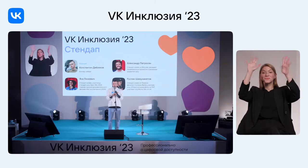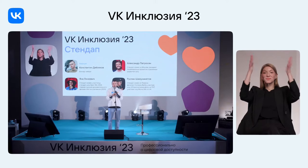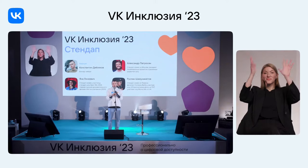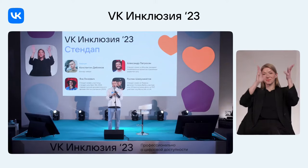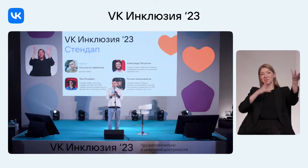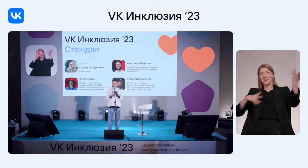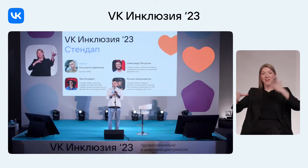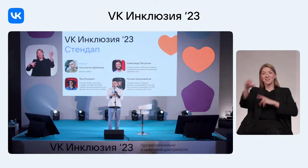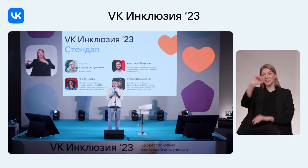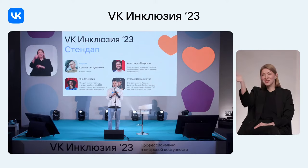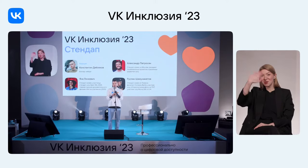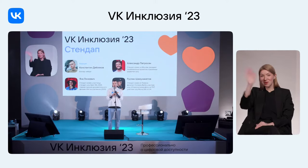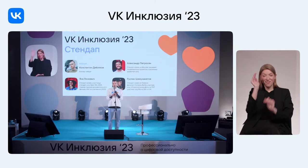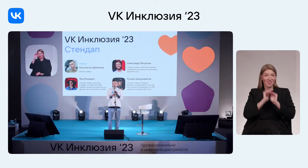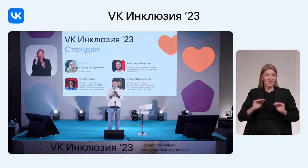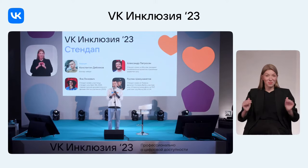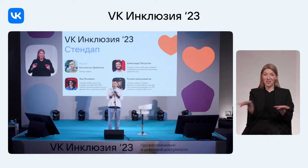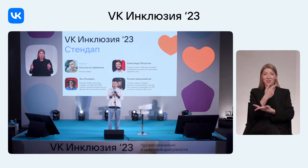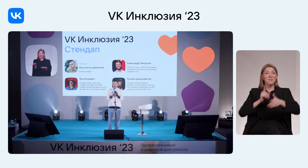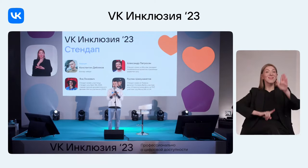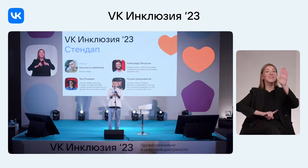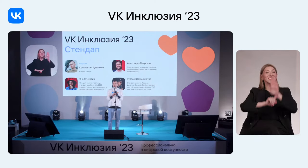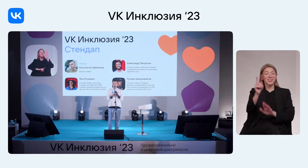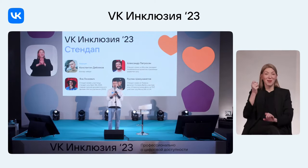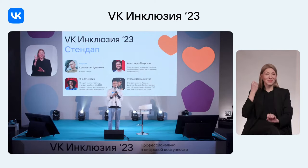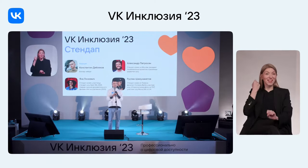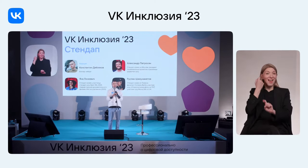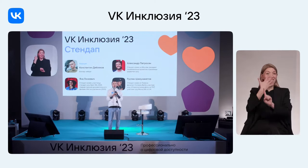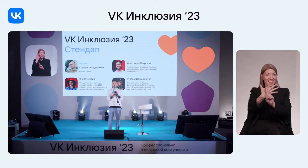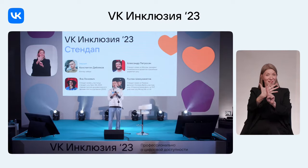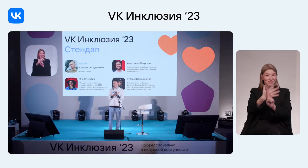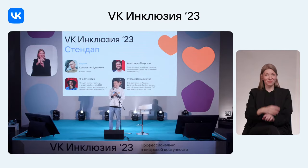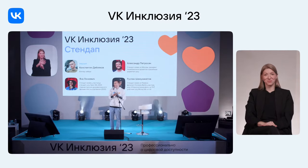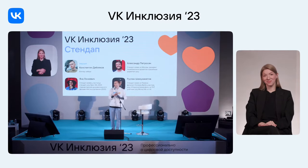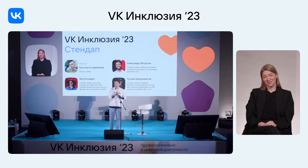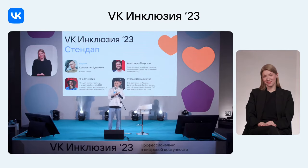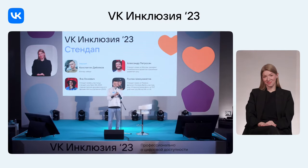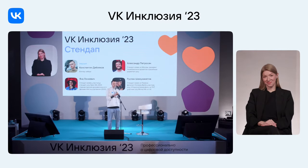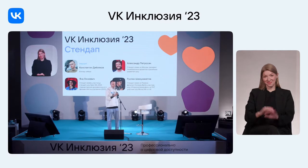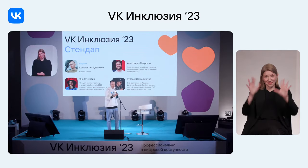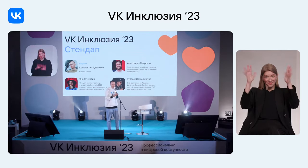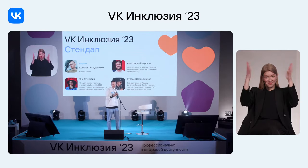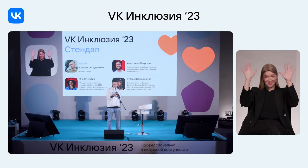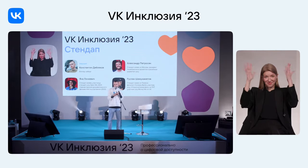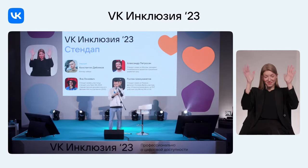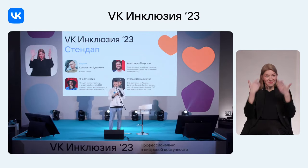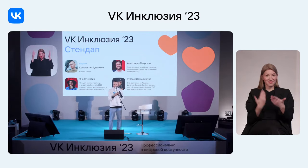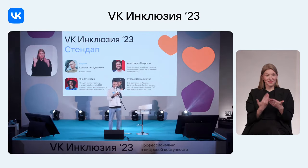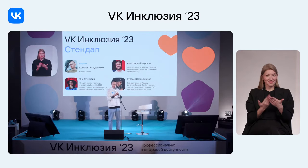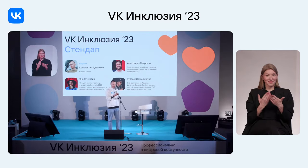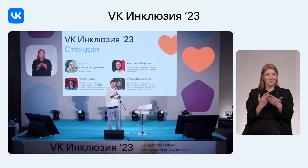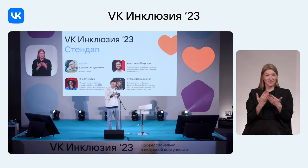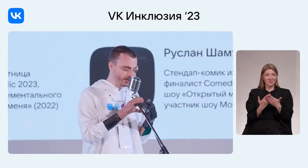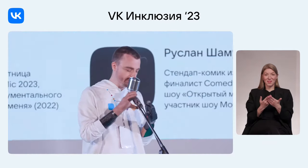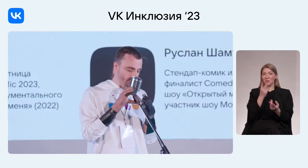Всем привет, ребята! Мы начинаем инклюзивный стендап! Я как будто бы в камеди-клабе. Вы